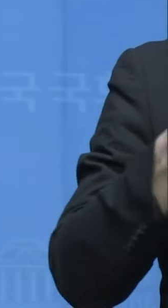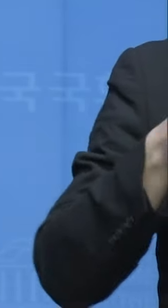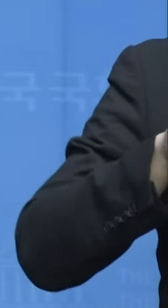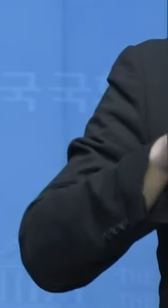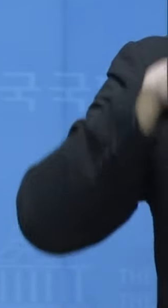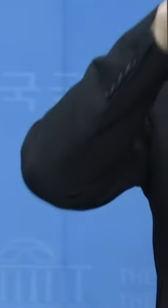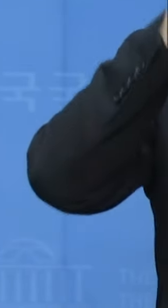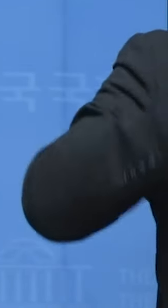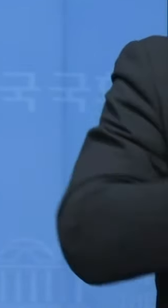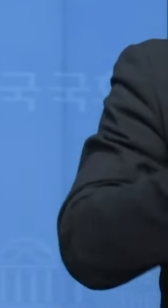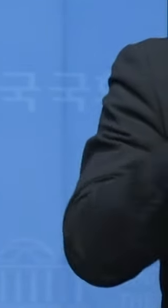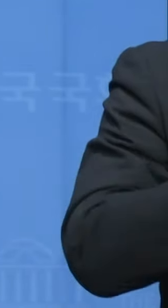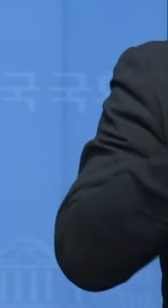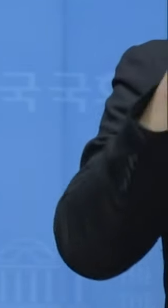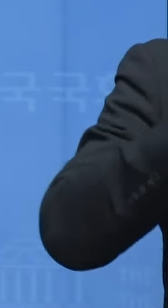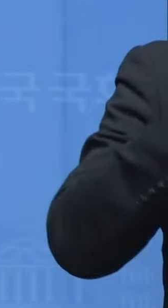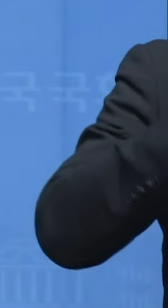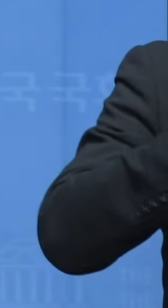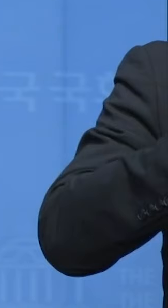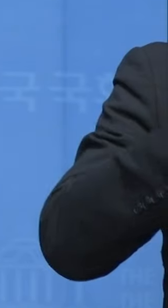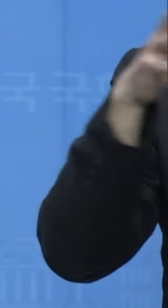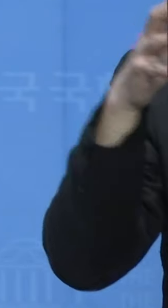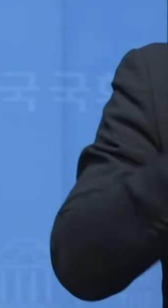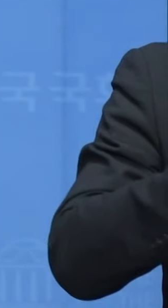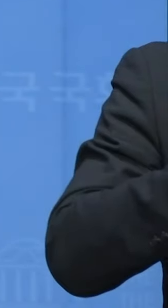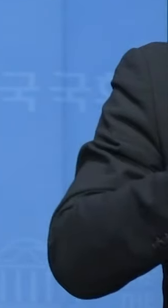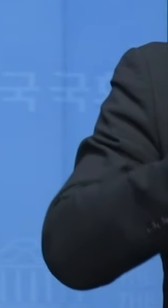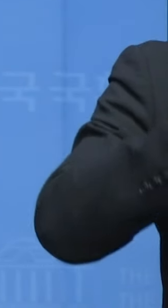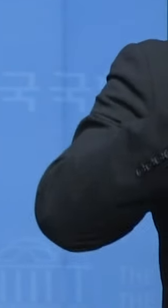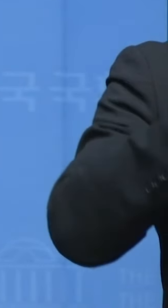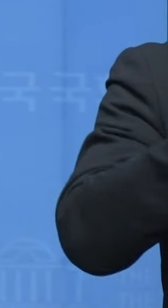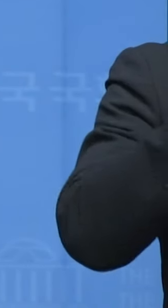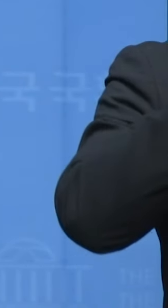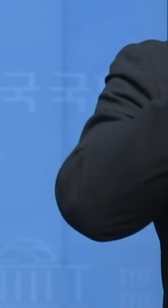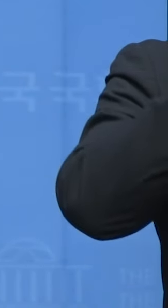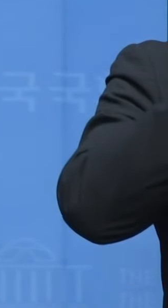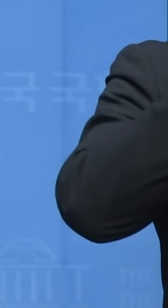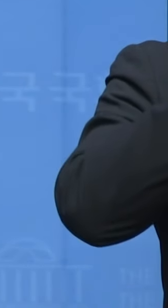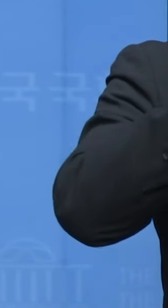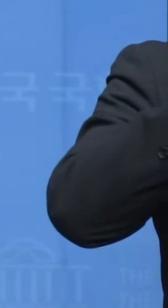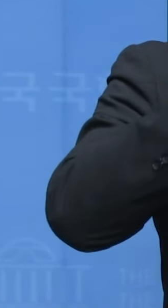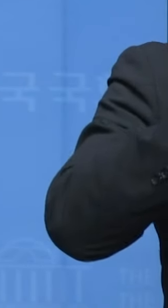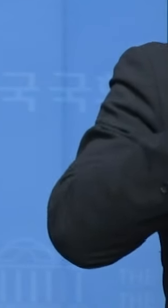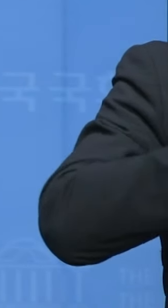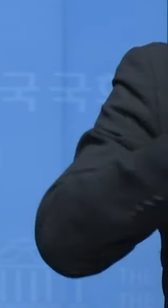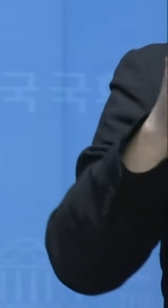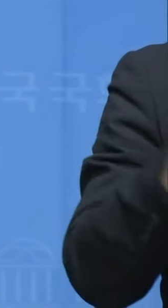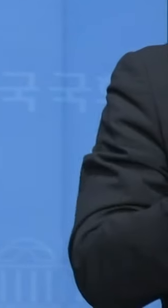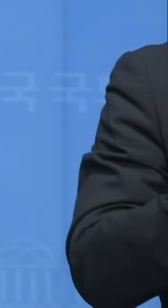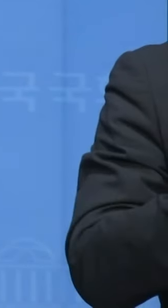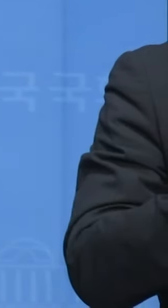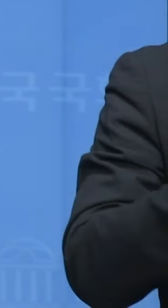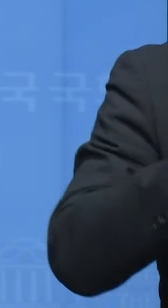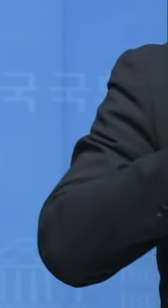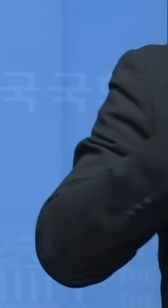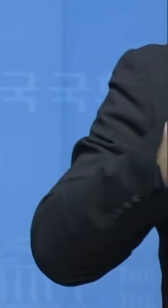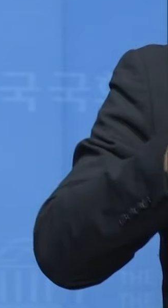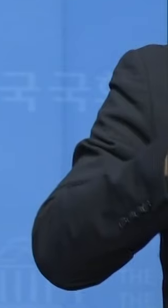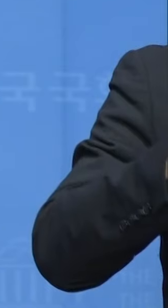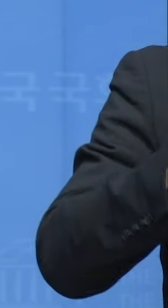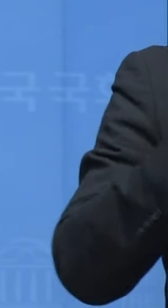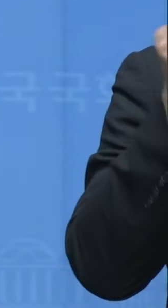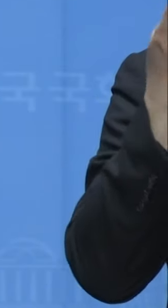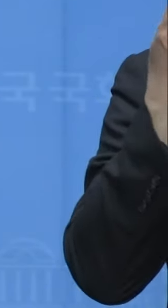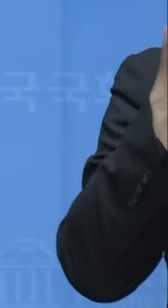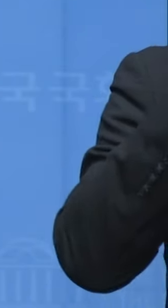번 방문의 업무 추진비 총 943만 원을 사용했습니다 그중 2017년 10월 방문 때는 50만 원이 넘는